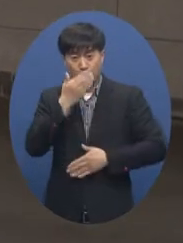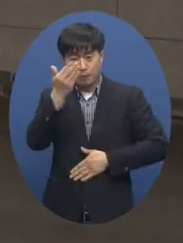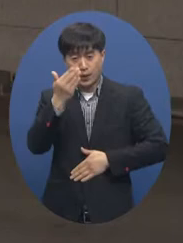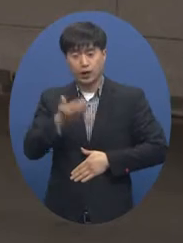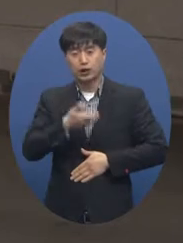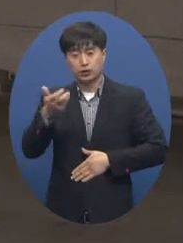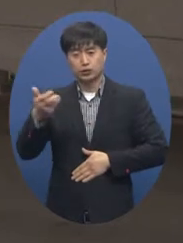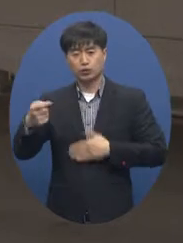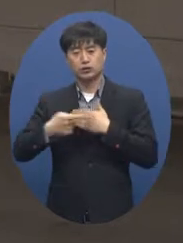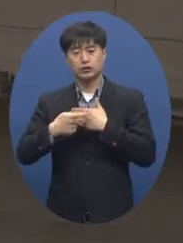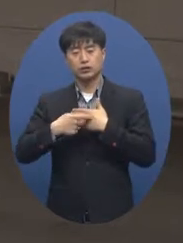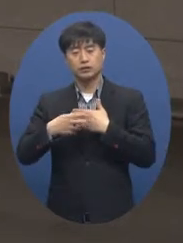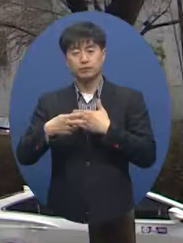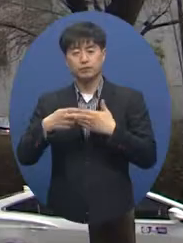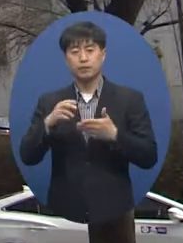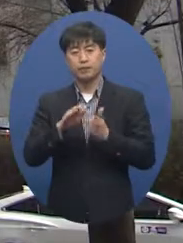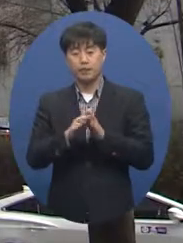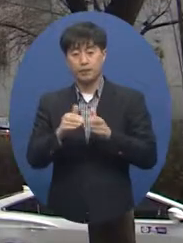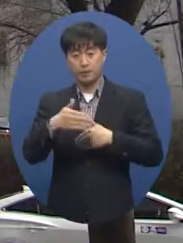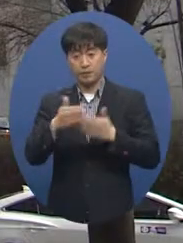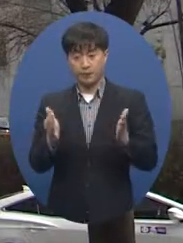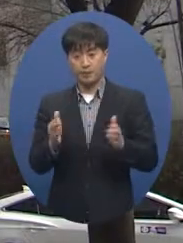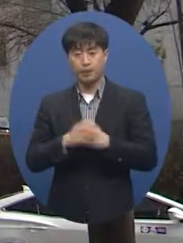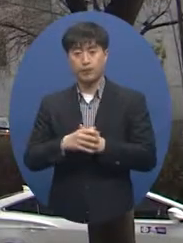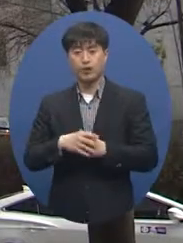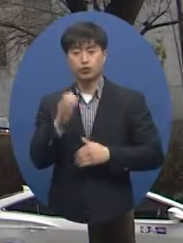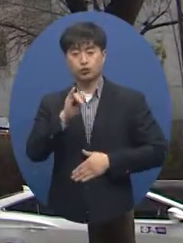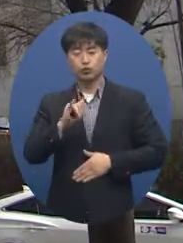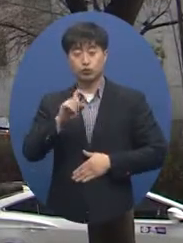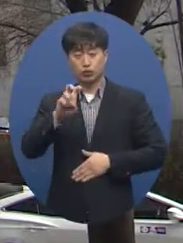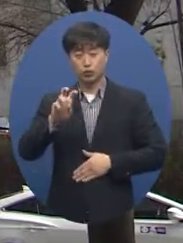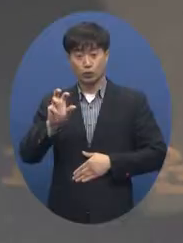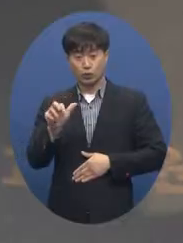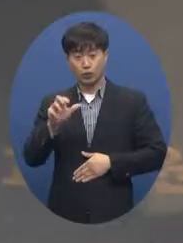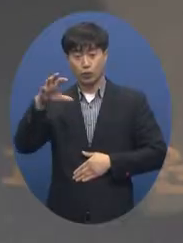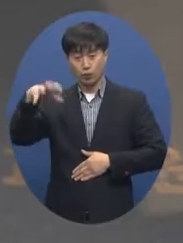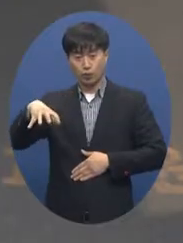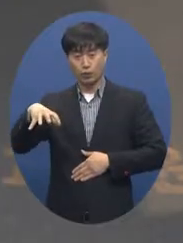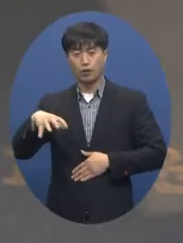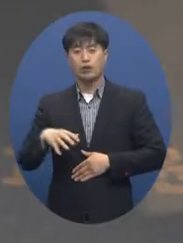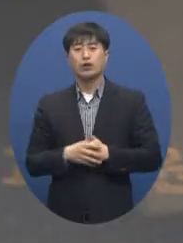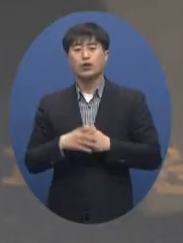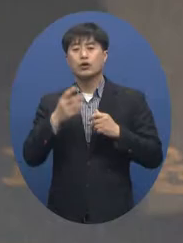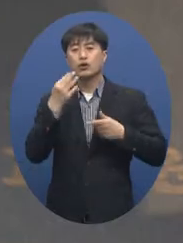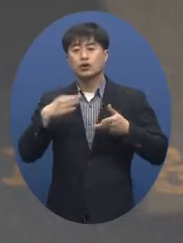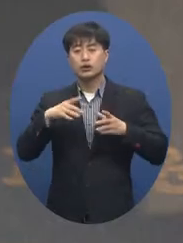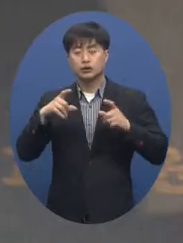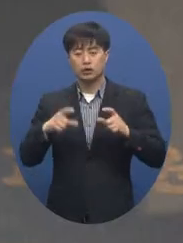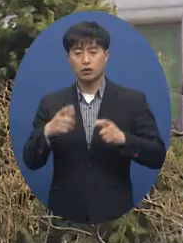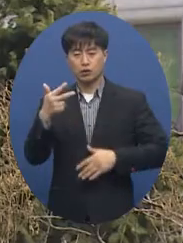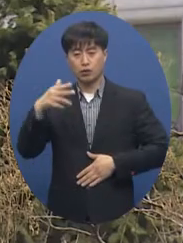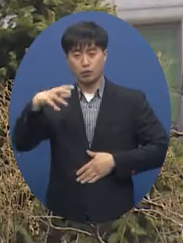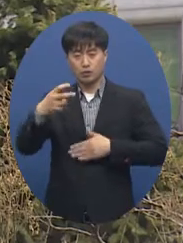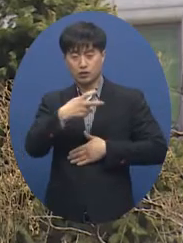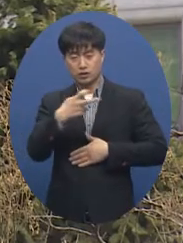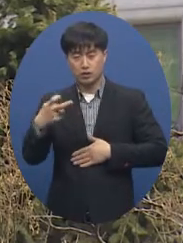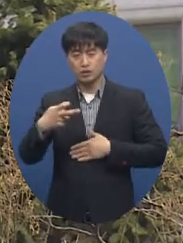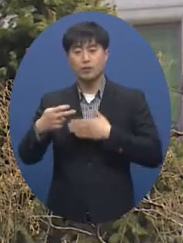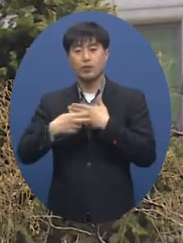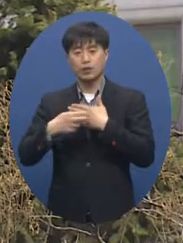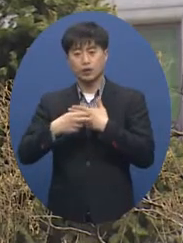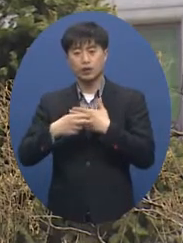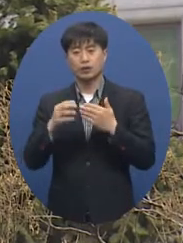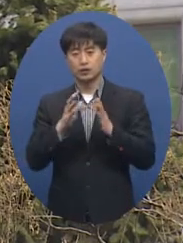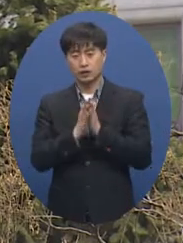있는 이동식 응급실입니다. 전국 35곳의 재난 거점 병원에만 있고 경기 지역엔 7곳의 대형 병원에서